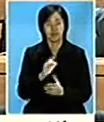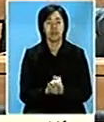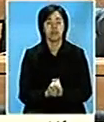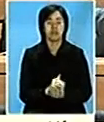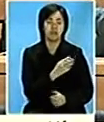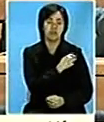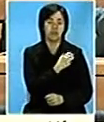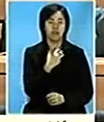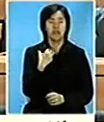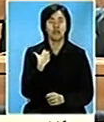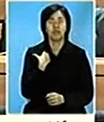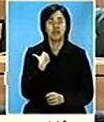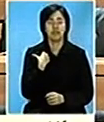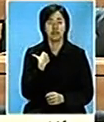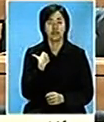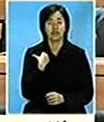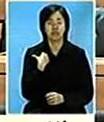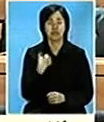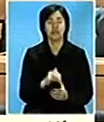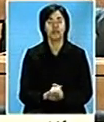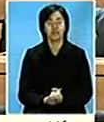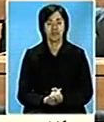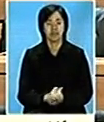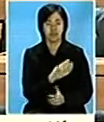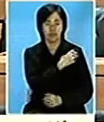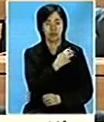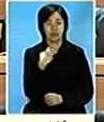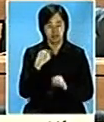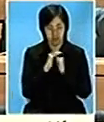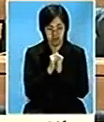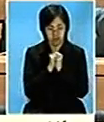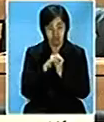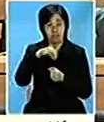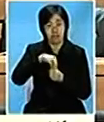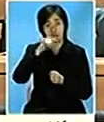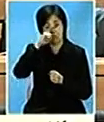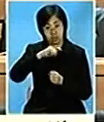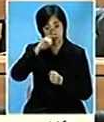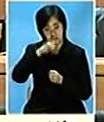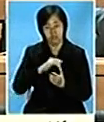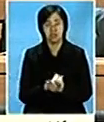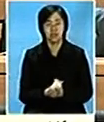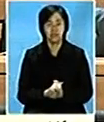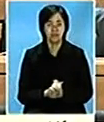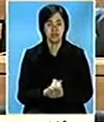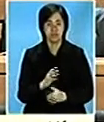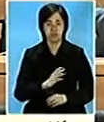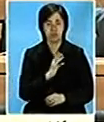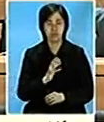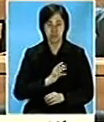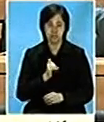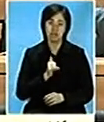ทูตกวนมู่ท่านเอกอัครราชทูตจีนประจำประเทศไทยนะครับท่านให้เกียรติจะเดินท